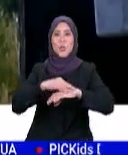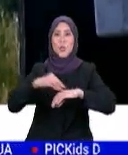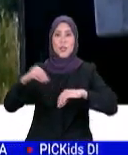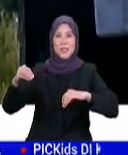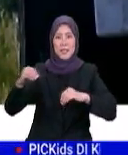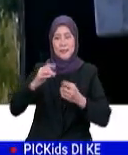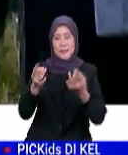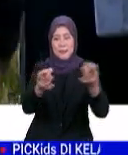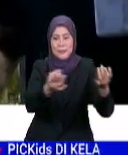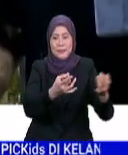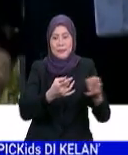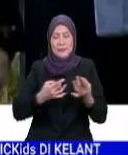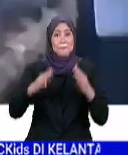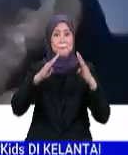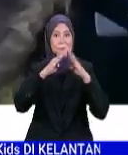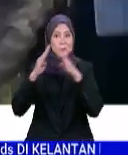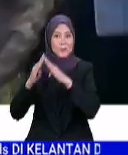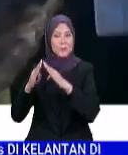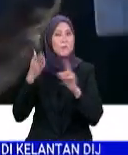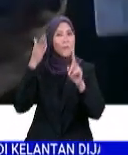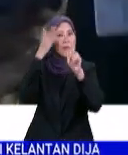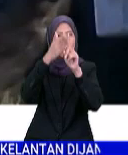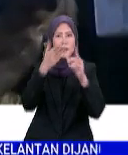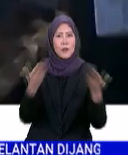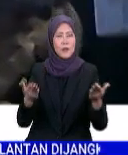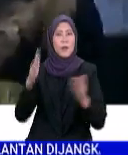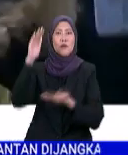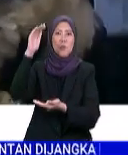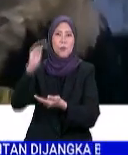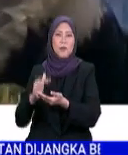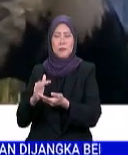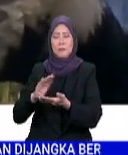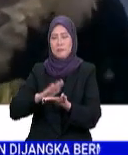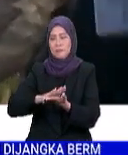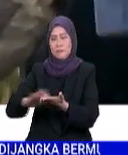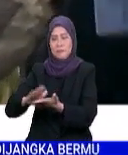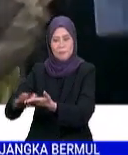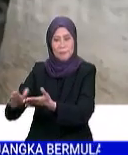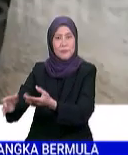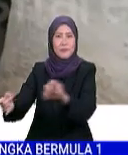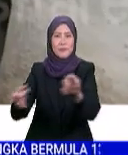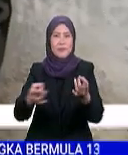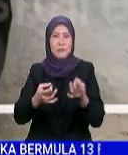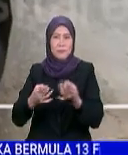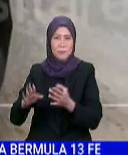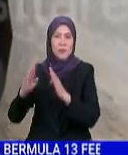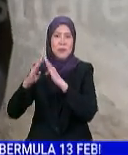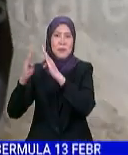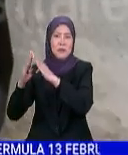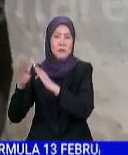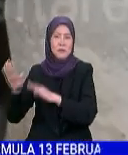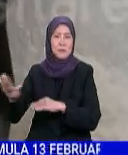Tidy Foundation. Projek itu bertujuan mengurangkan kos pembersihan jalanan di bandar tersebut.